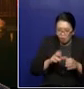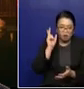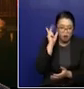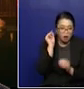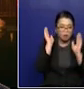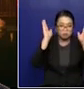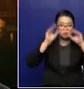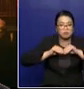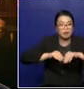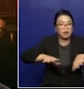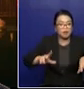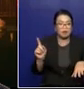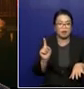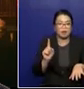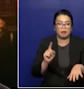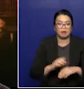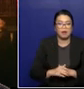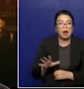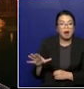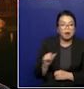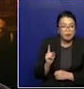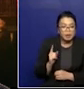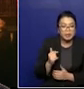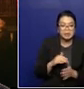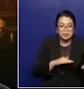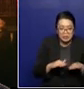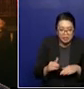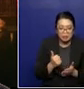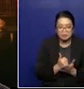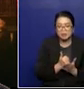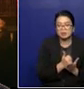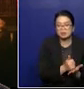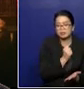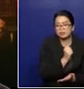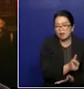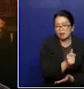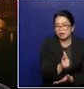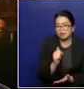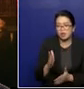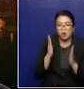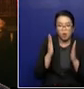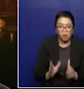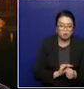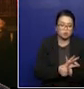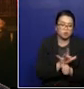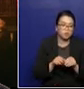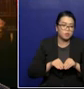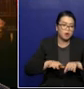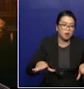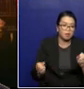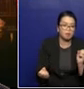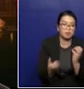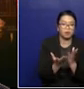ว่าเอาไปเตรียมจ่ายเพื่อบรรเทาเยียวยาผู้ได้รับผลกระทบจากโควิดสู